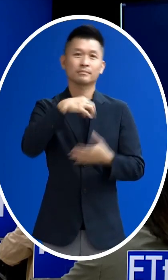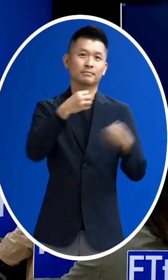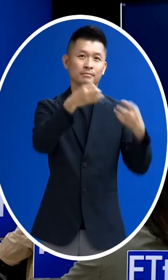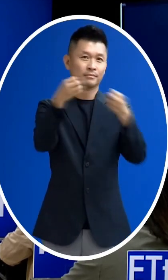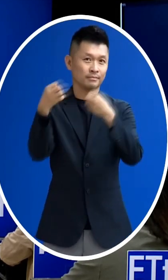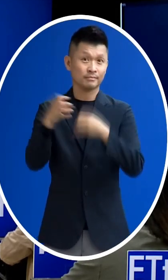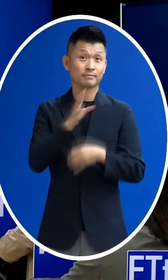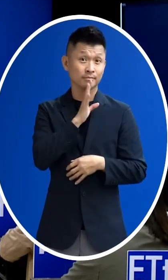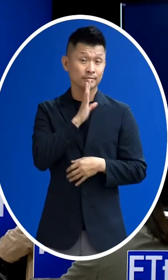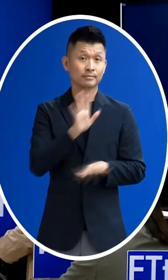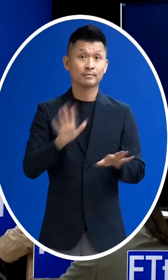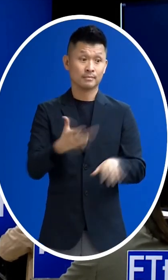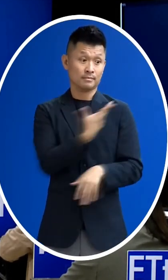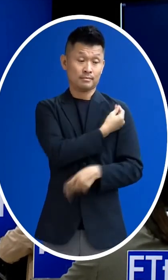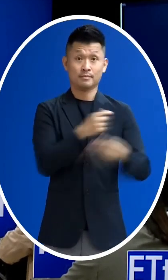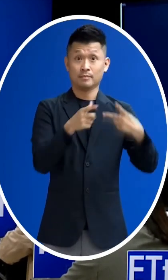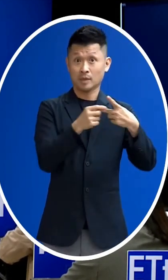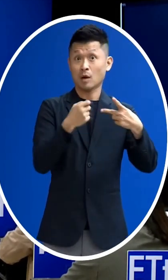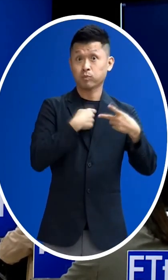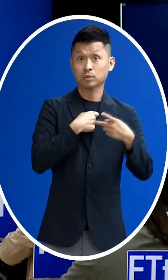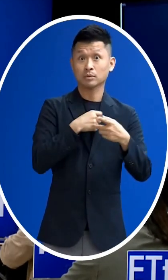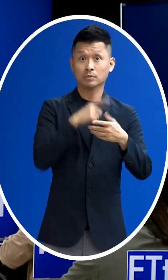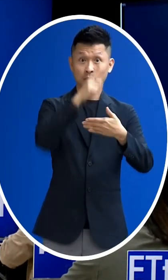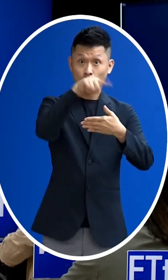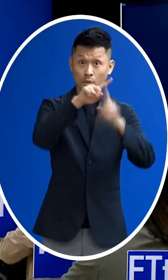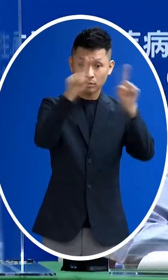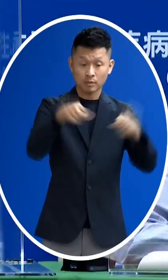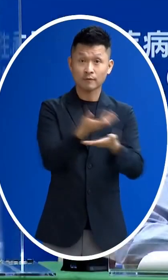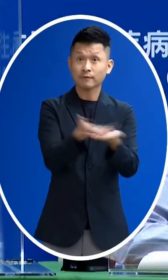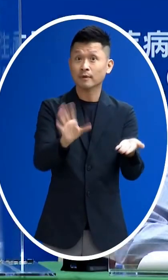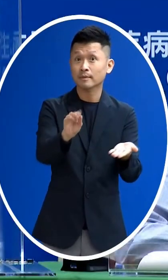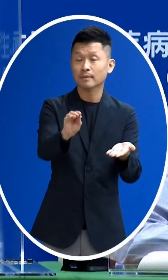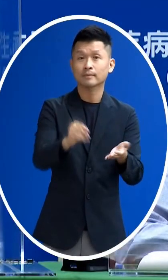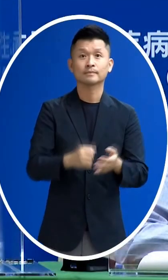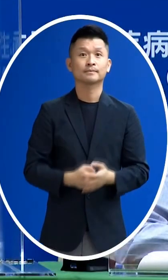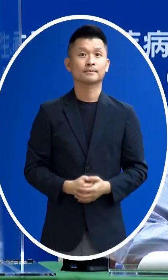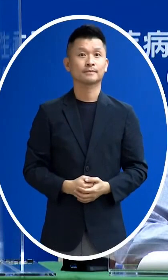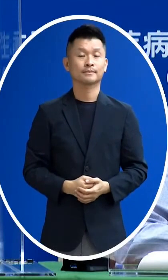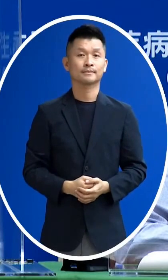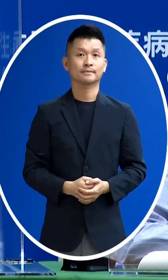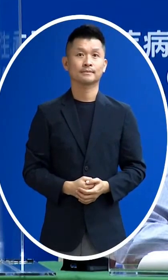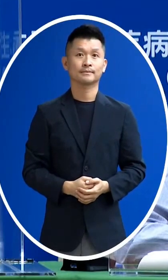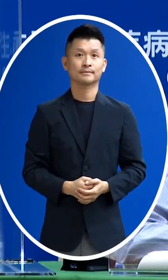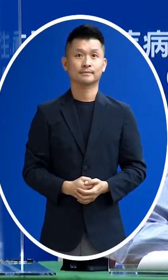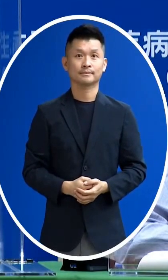那目前第二剂的意愿书有没有已经发下去了？谢谢。 好。